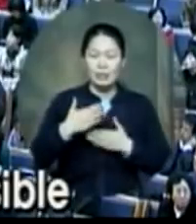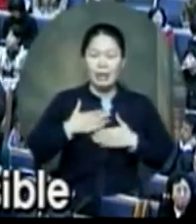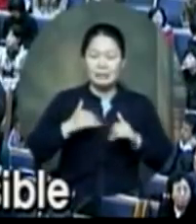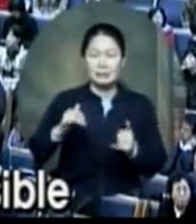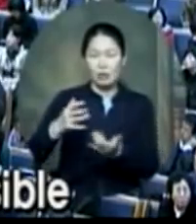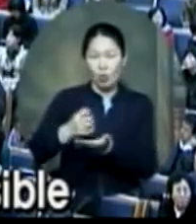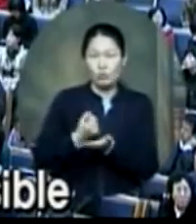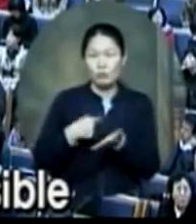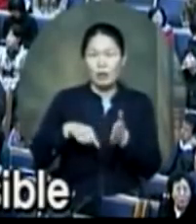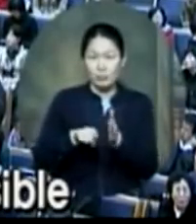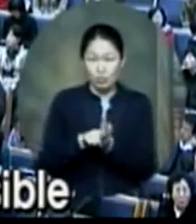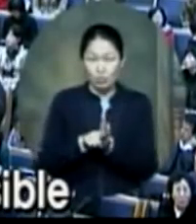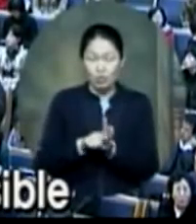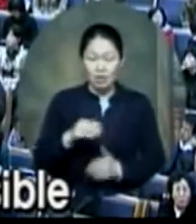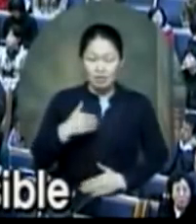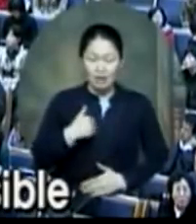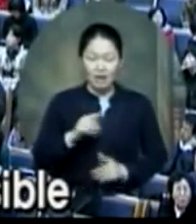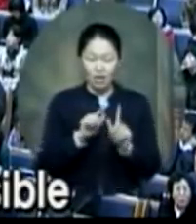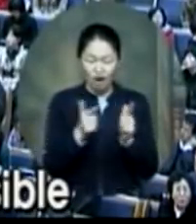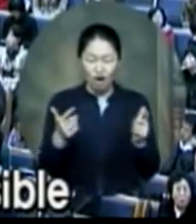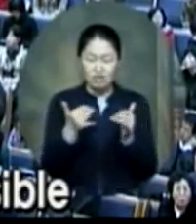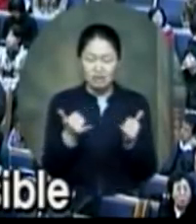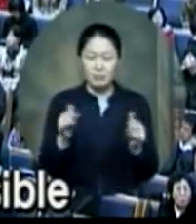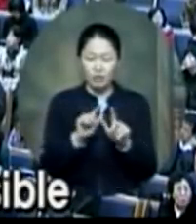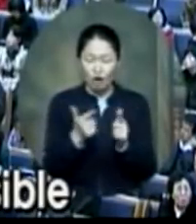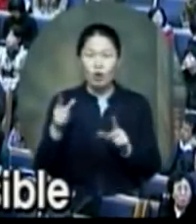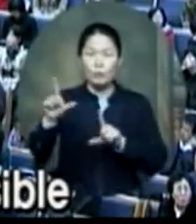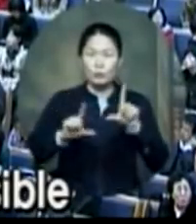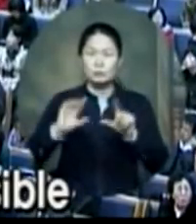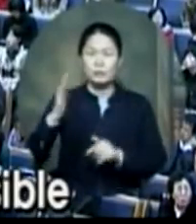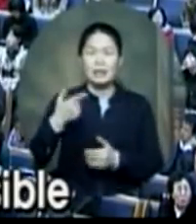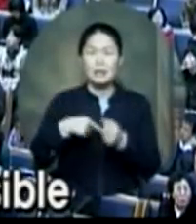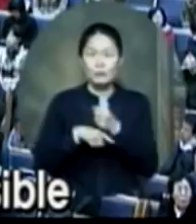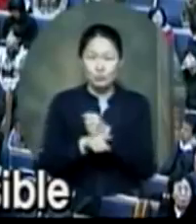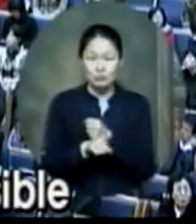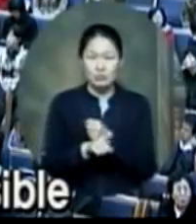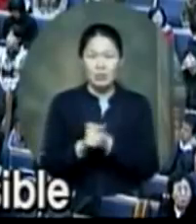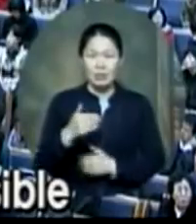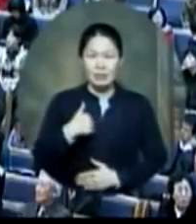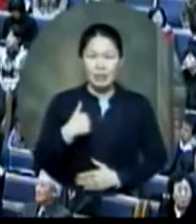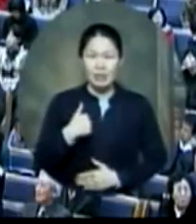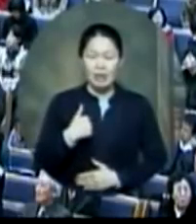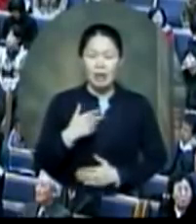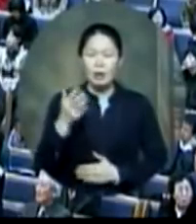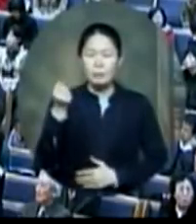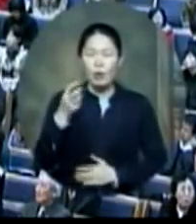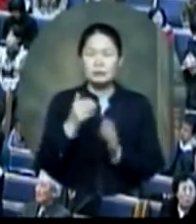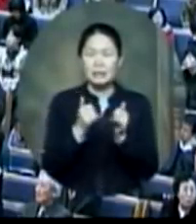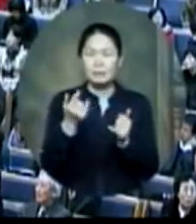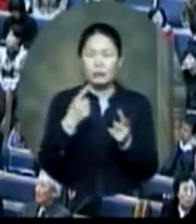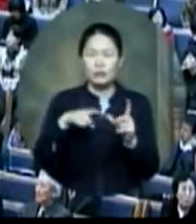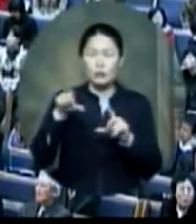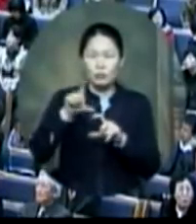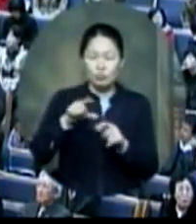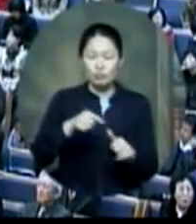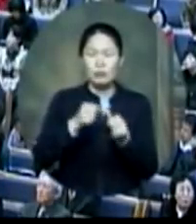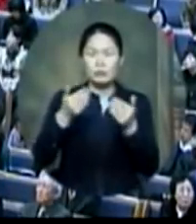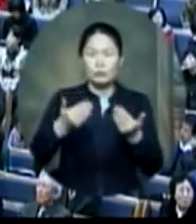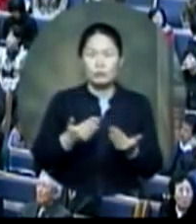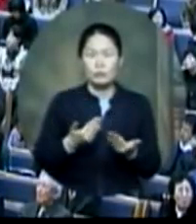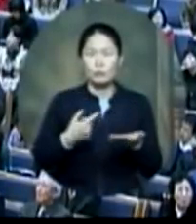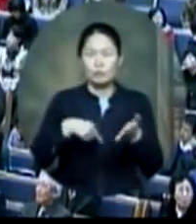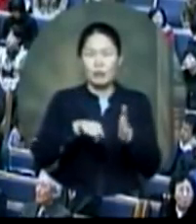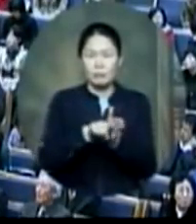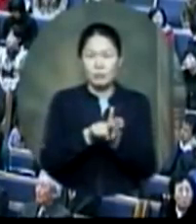자들을 얻고자 함이요 내가 여러 사람에게 여러 모습이 된 것은 아무쪼록 몇 사람이라도 구원하고자 함이니